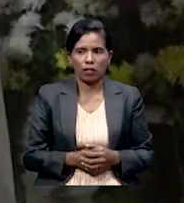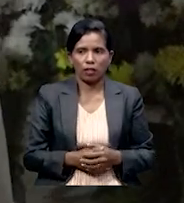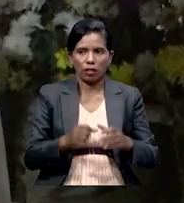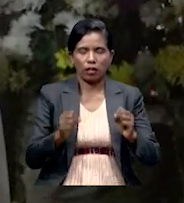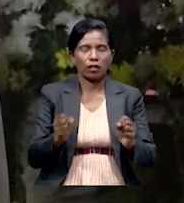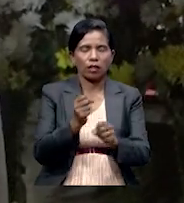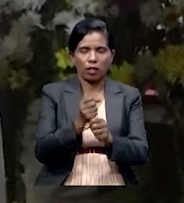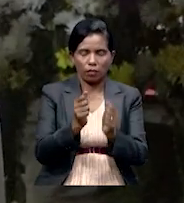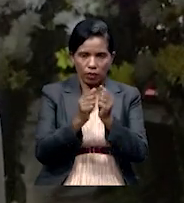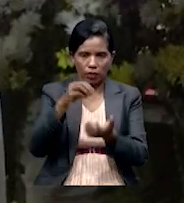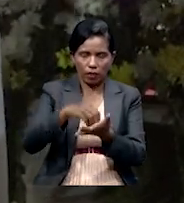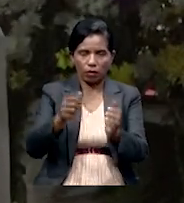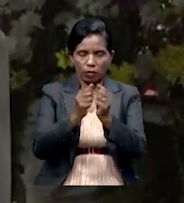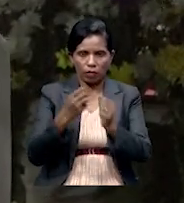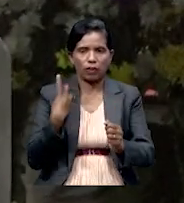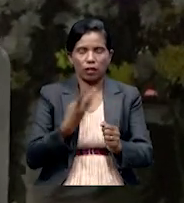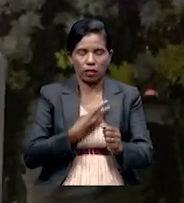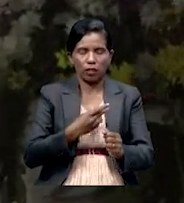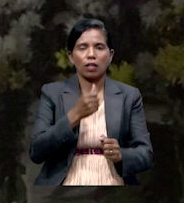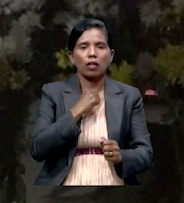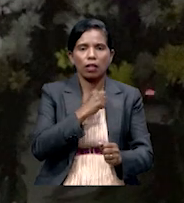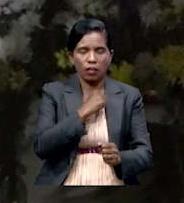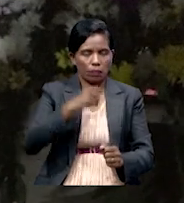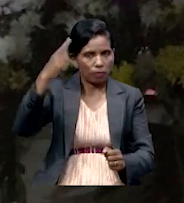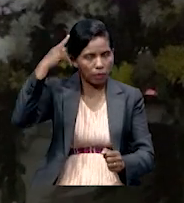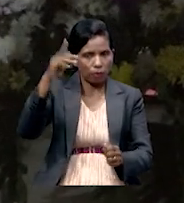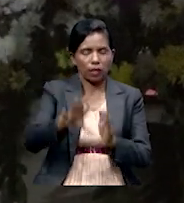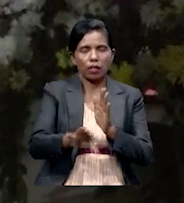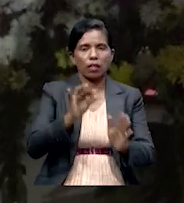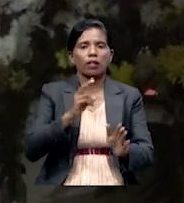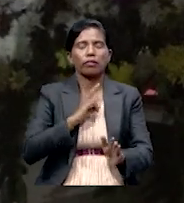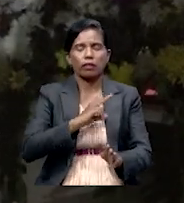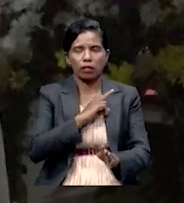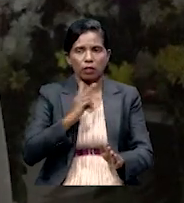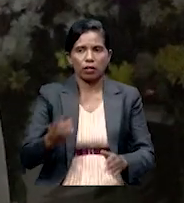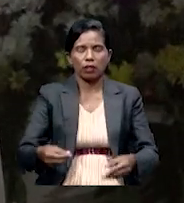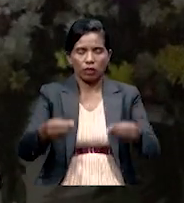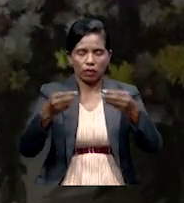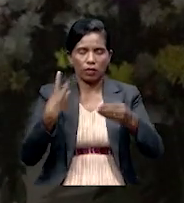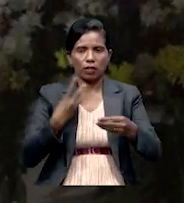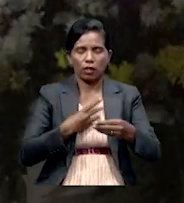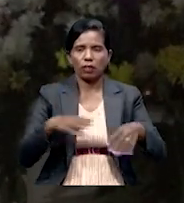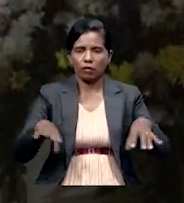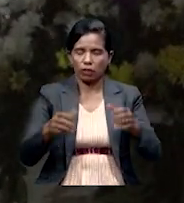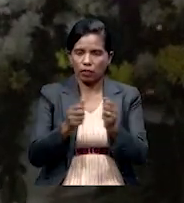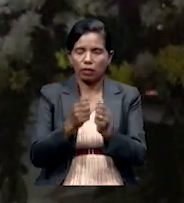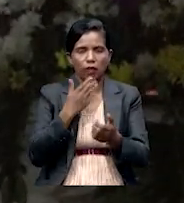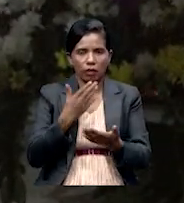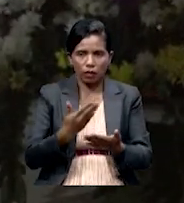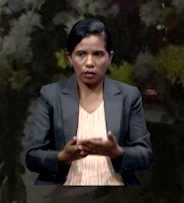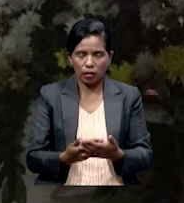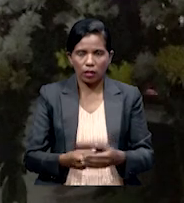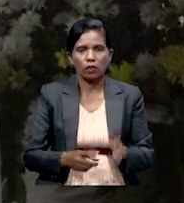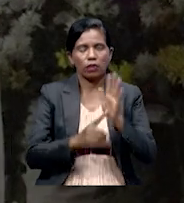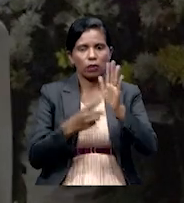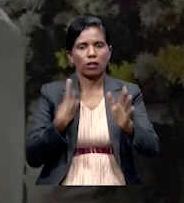menyatukan kita. Jadi Paus menunjuk karena supaya kita bekerja satu, pesannya untuk kita kerja lebih baik, menunjukkan iman